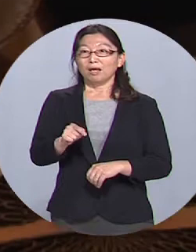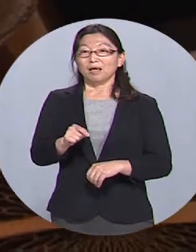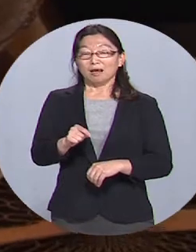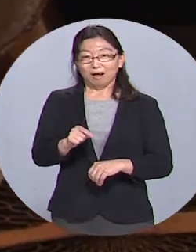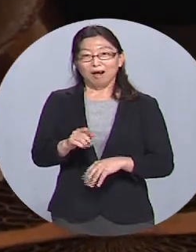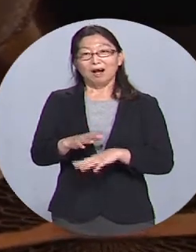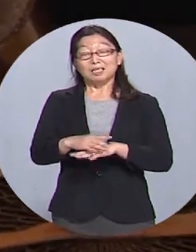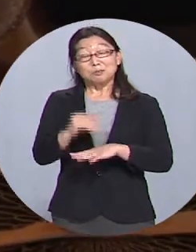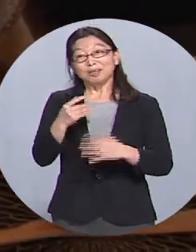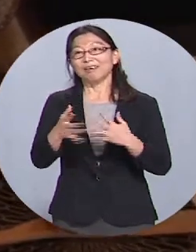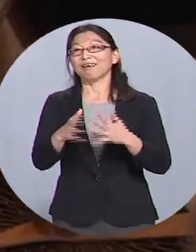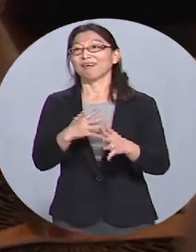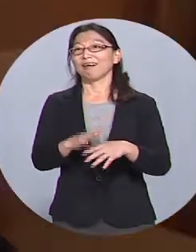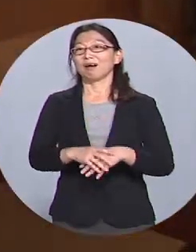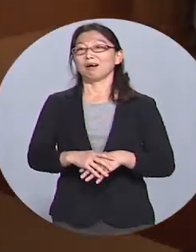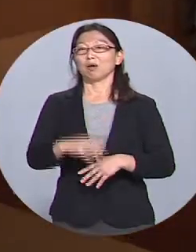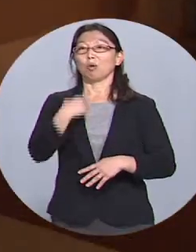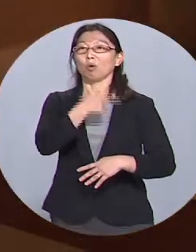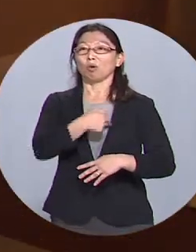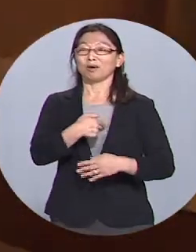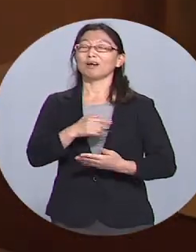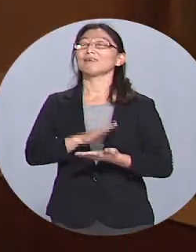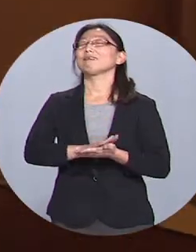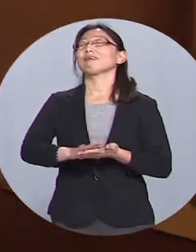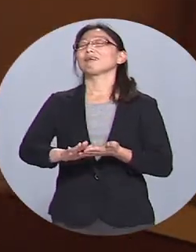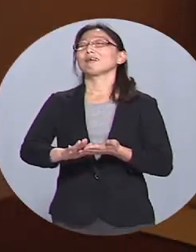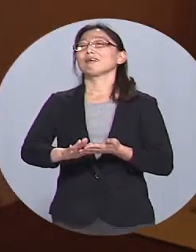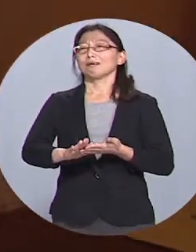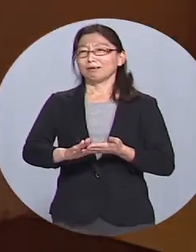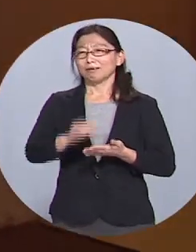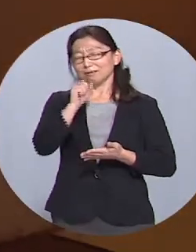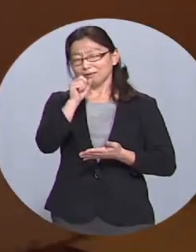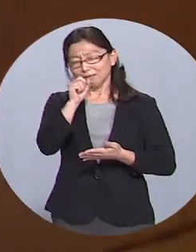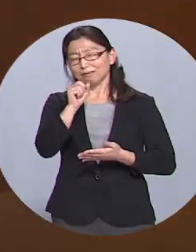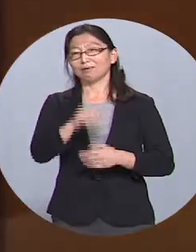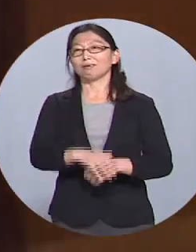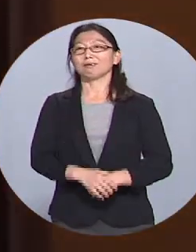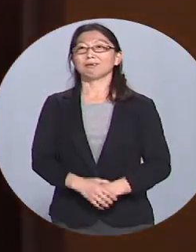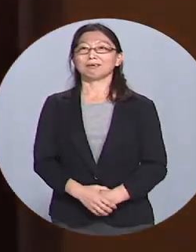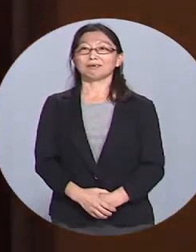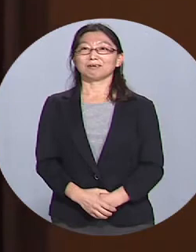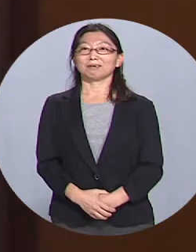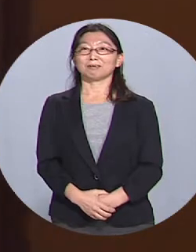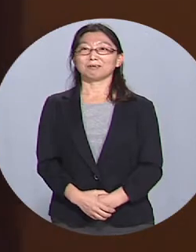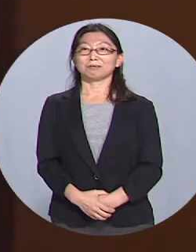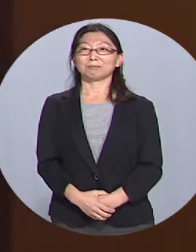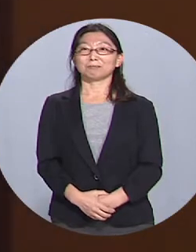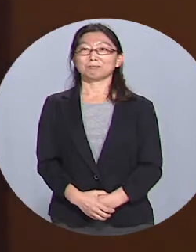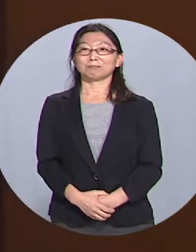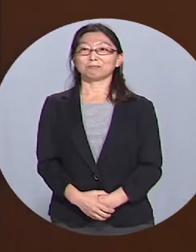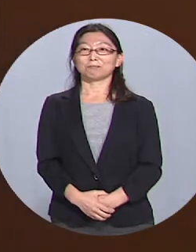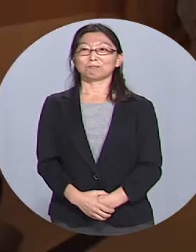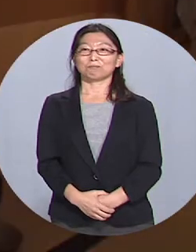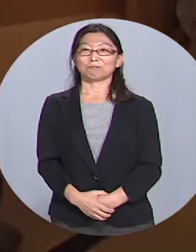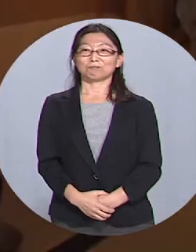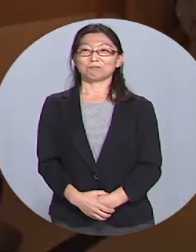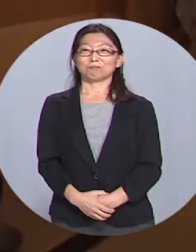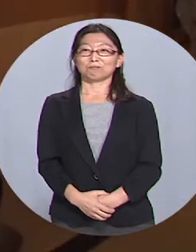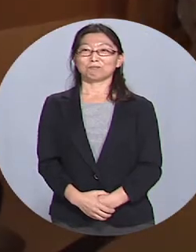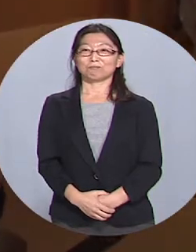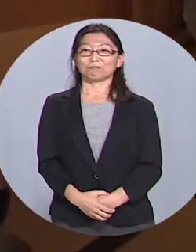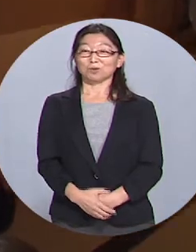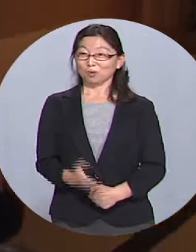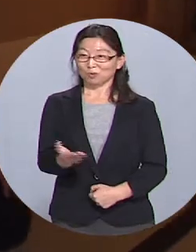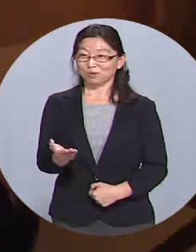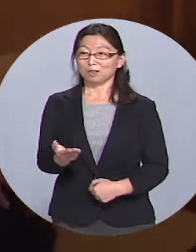なんですよ。もうでも本当心がすごくね現れる感じでしたよ、うん、 かがでしたか。 美